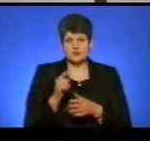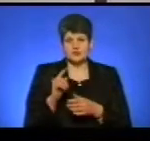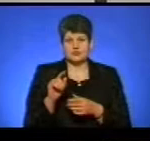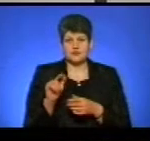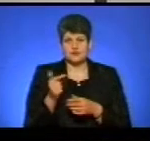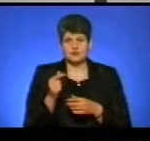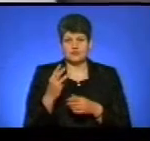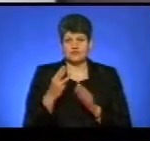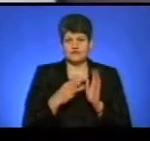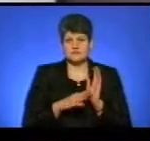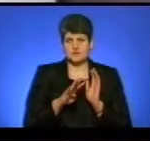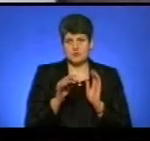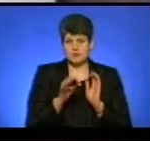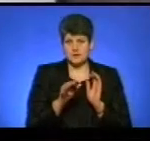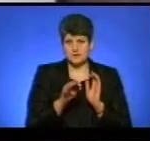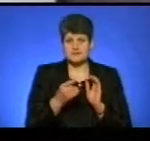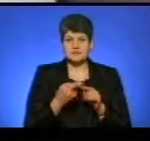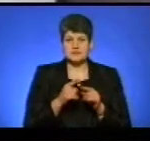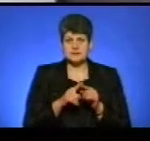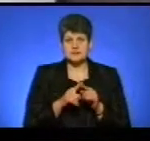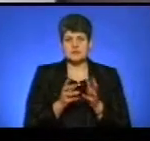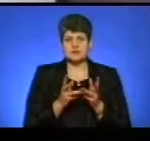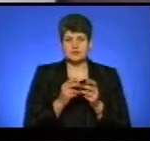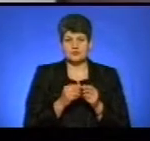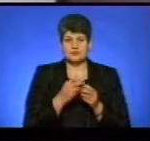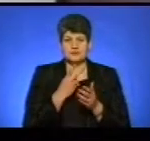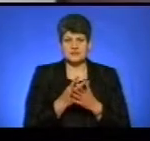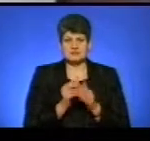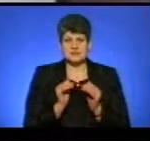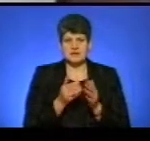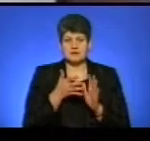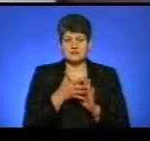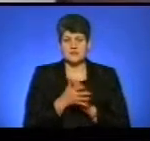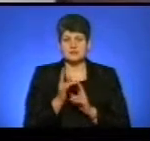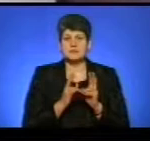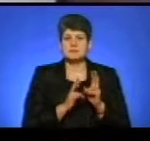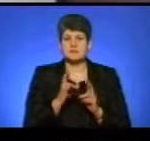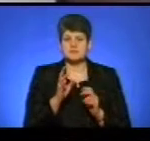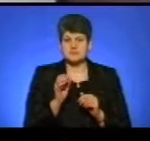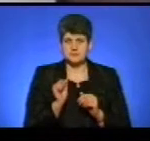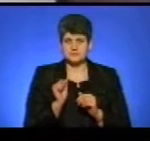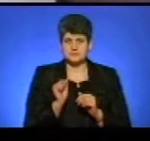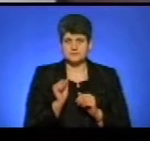84 копійки. Розраховується, виходячи з мінімальних фактичних витрат підприємства. І